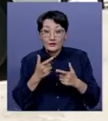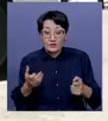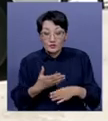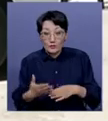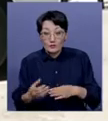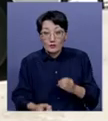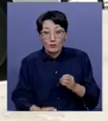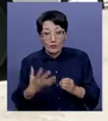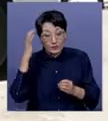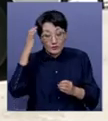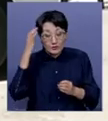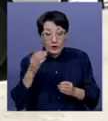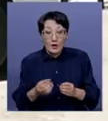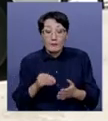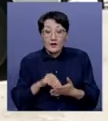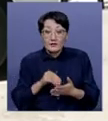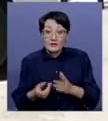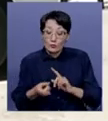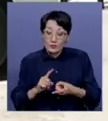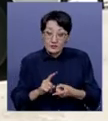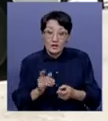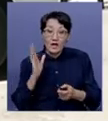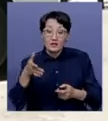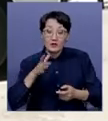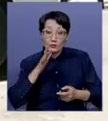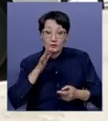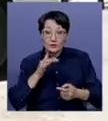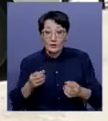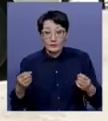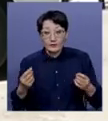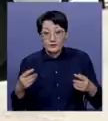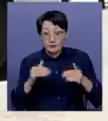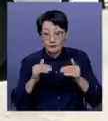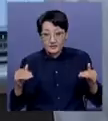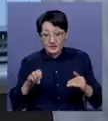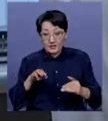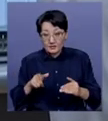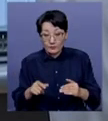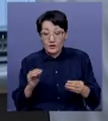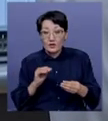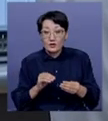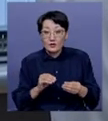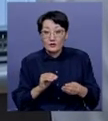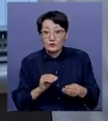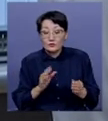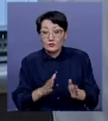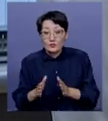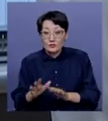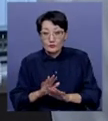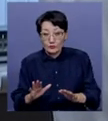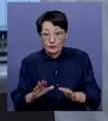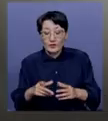бірден мұнайдың бағасы түрлене бастады. Енді алдағы уақытта ол белгілі дәрежеде біздің теңгеміздің де тұрақсыз болуына ықпал етеді деген